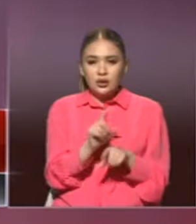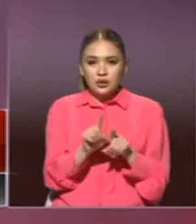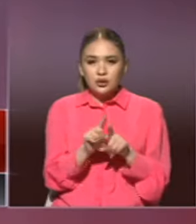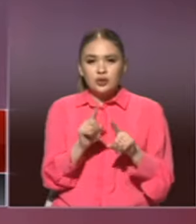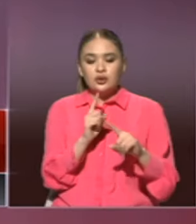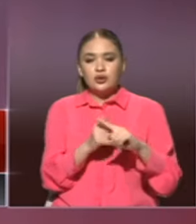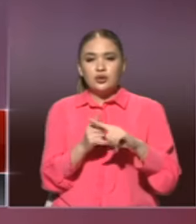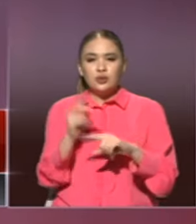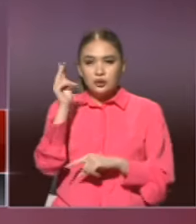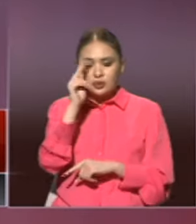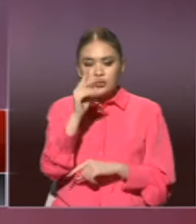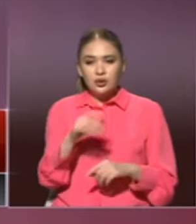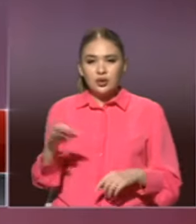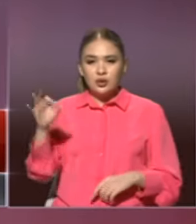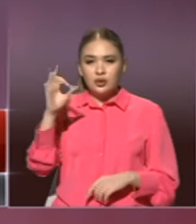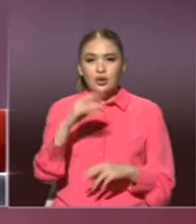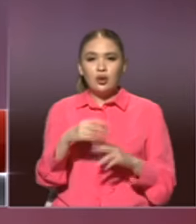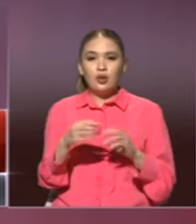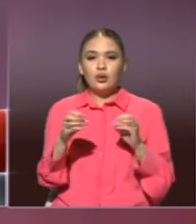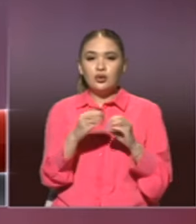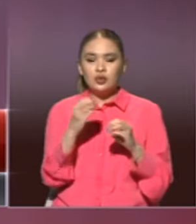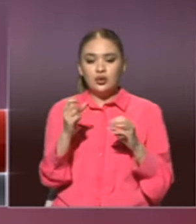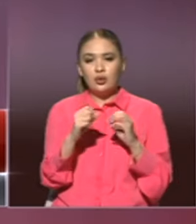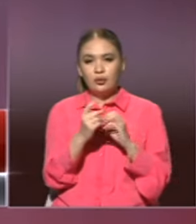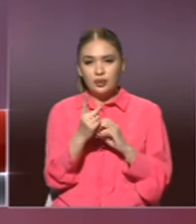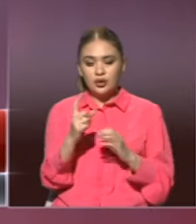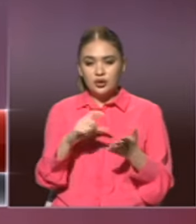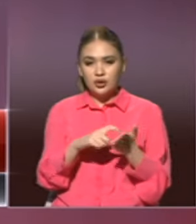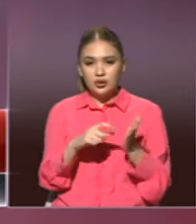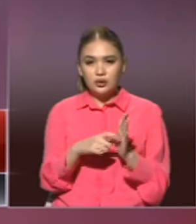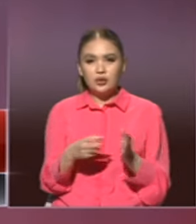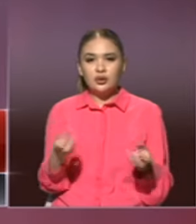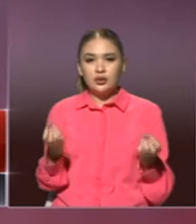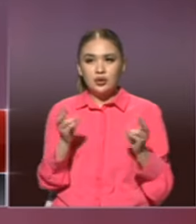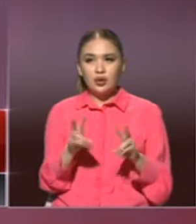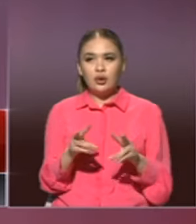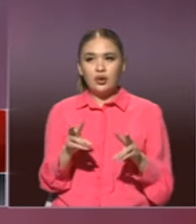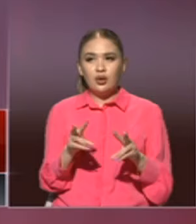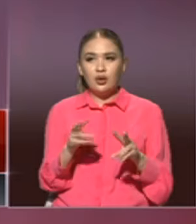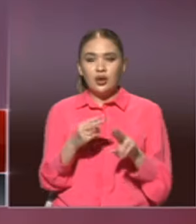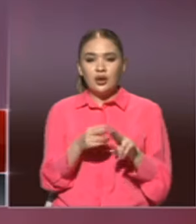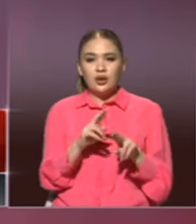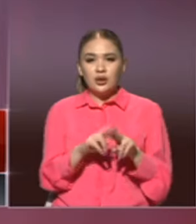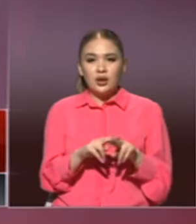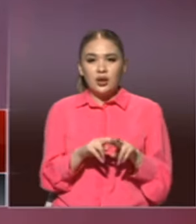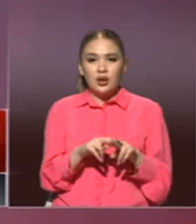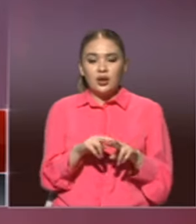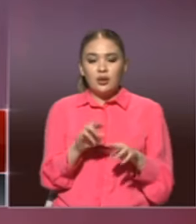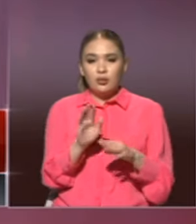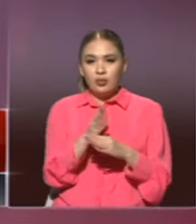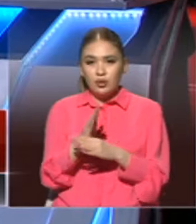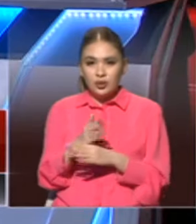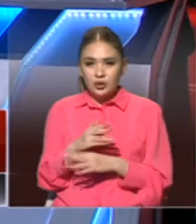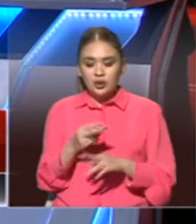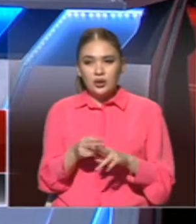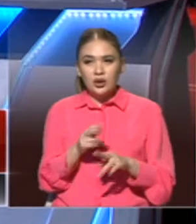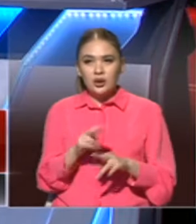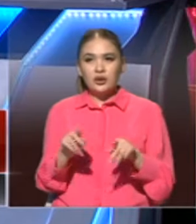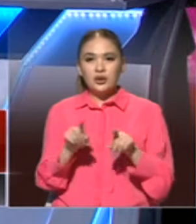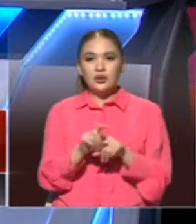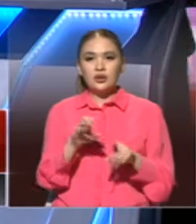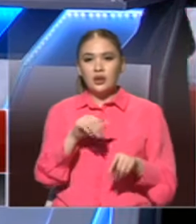мектептерде мына 10-11 сыныптар үшін арнайы өзі 10 мен 11-ға келген жаңа бейіндік деп бөлінеді дедім ғой. Оларда тереңдетілген